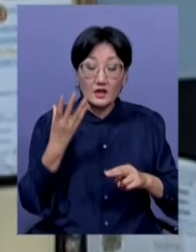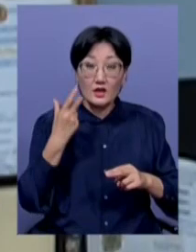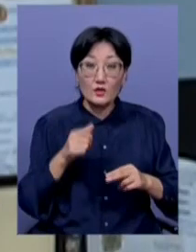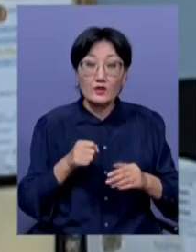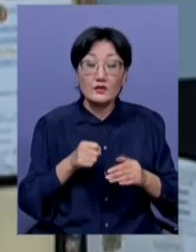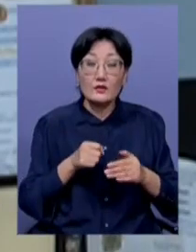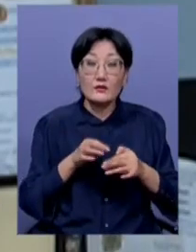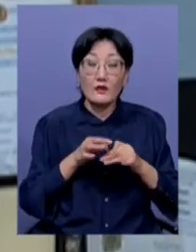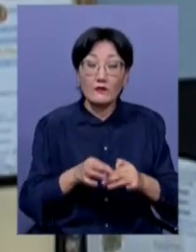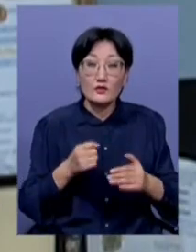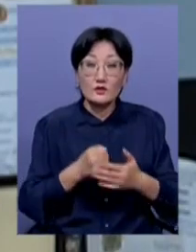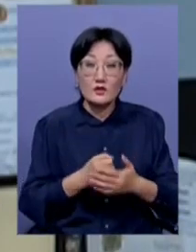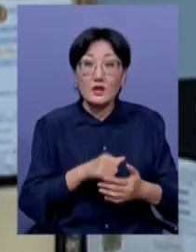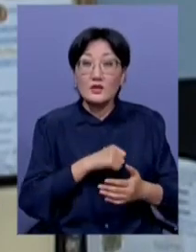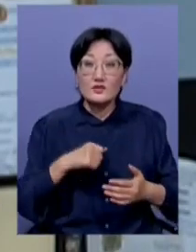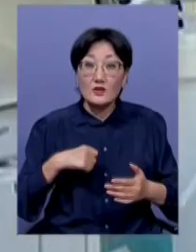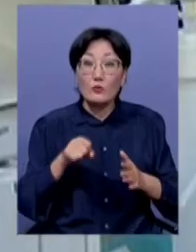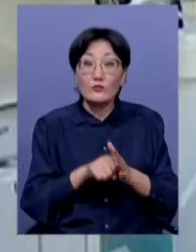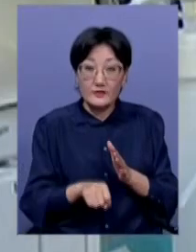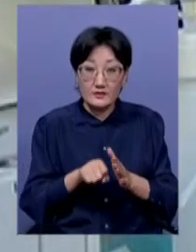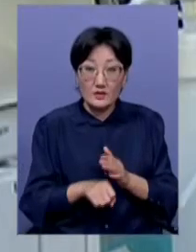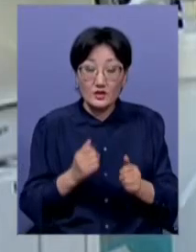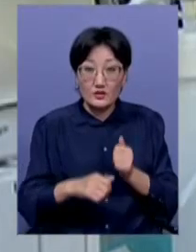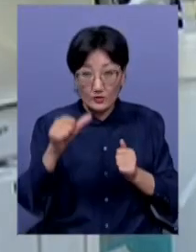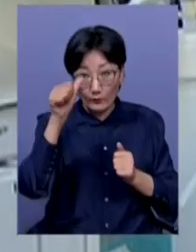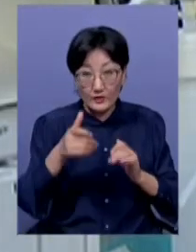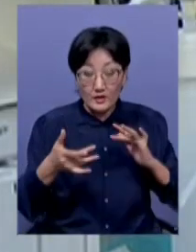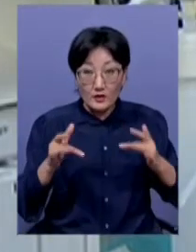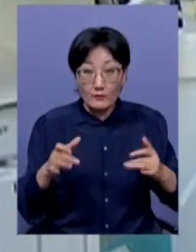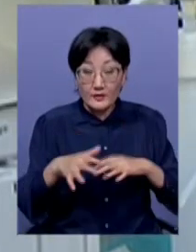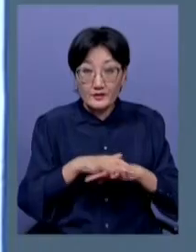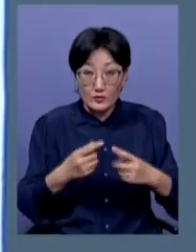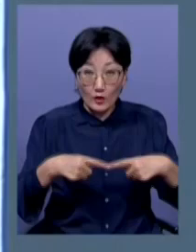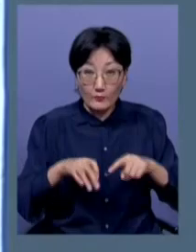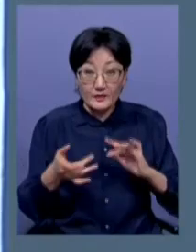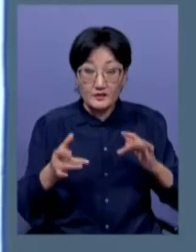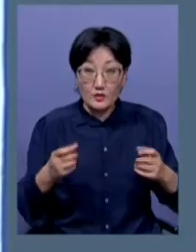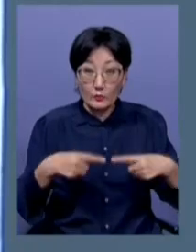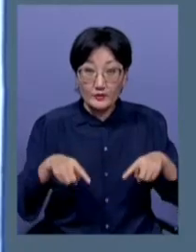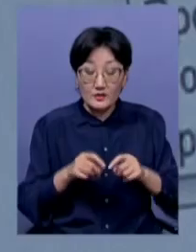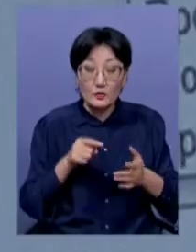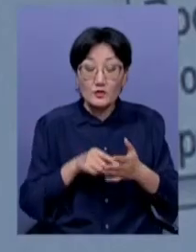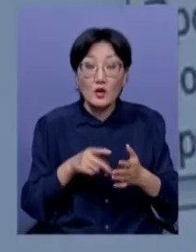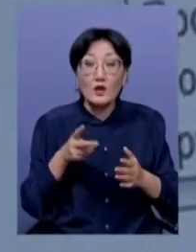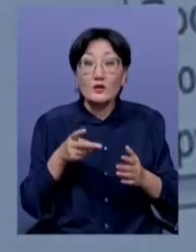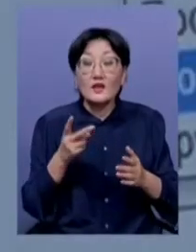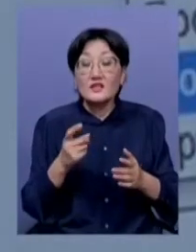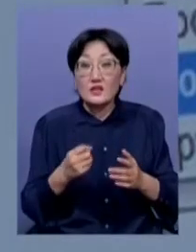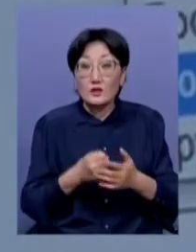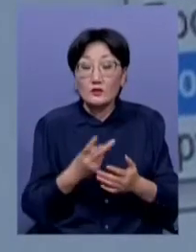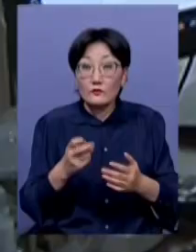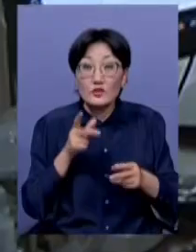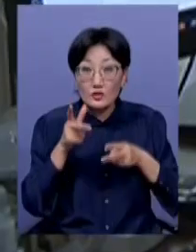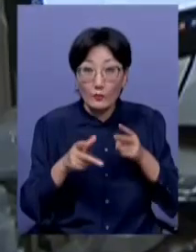до самоубийства, скажем так. Ежемесячно на сайт Общественного фонда интернет-ассоциации поступает от 100 до 200 жалоб. Из них